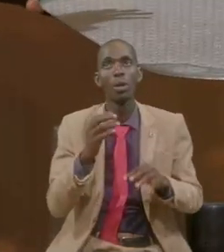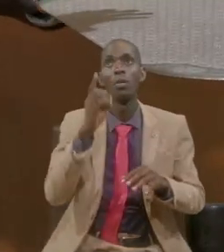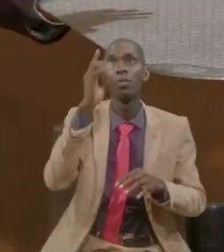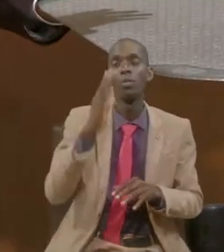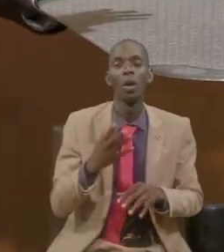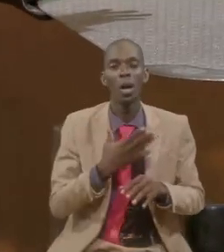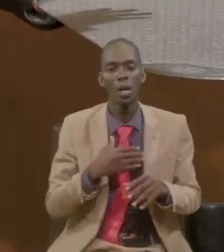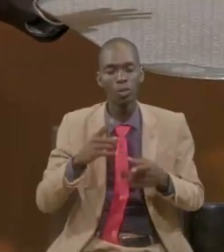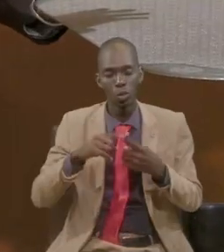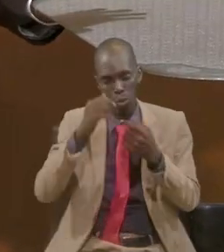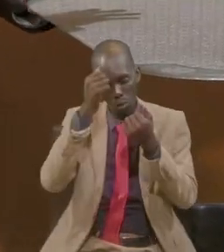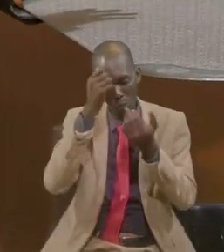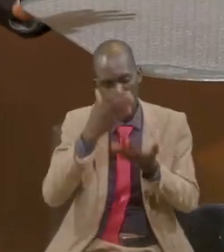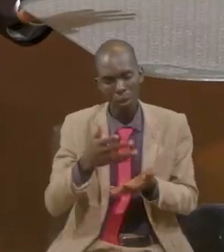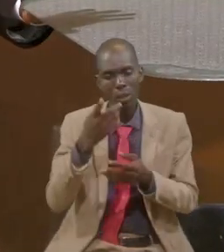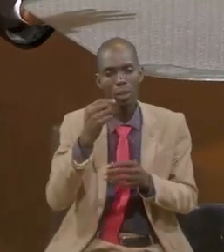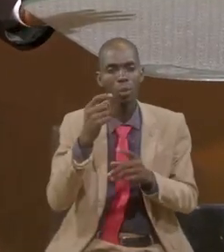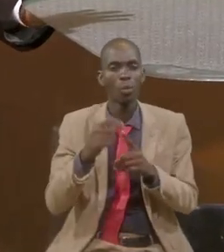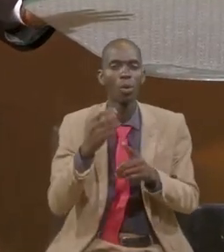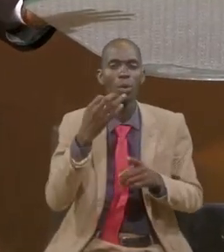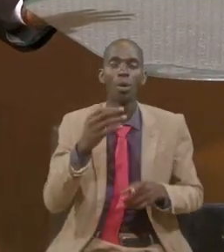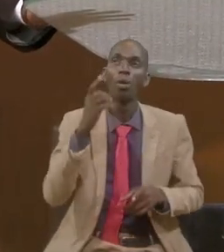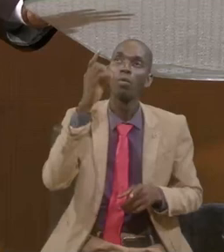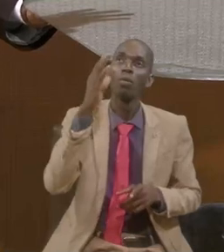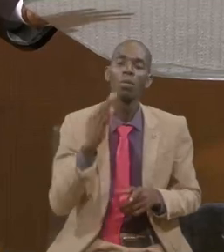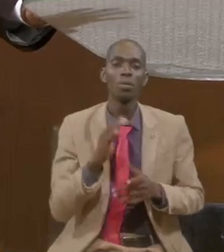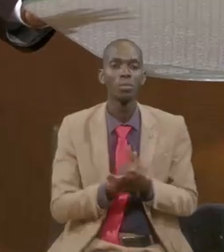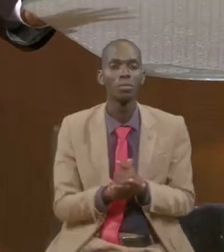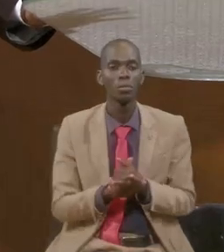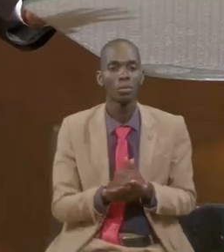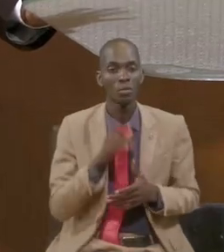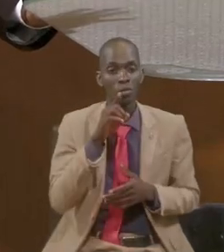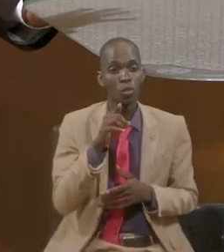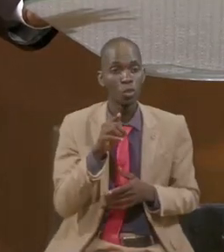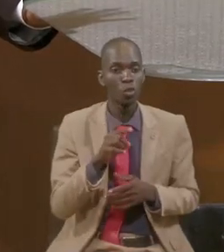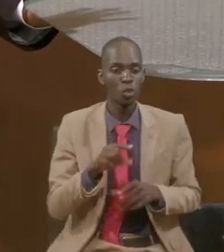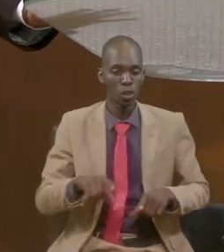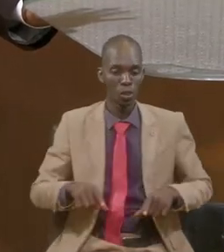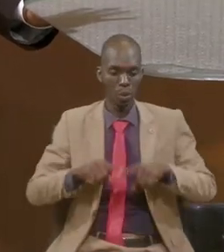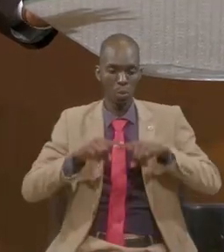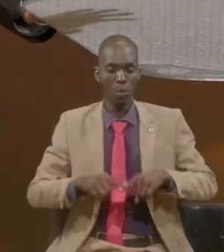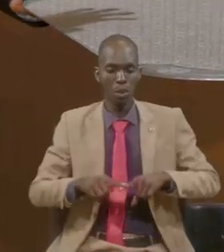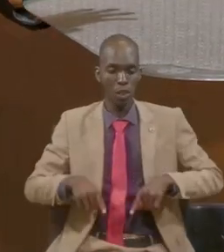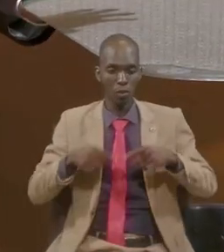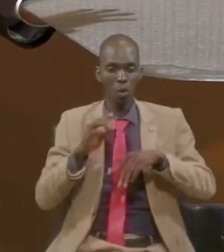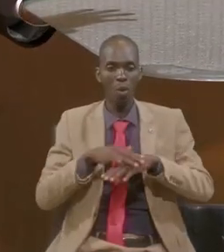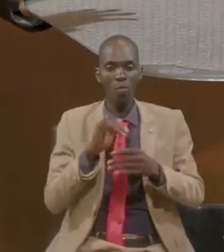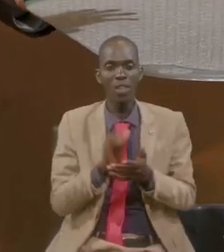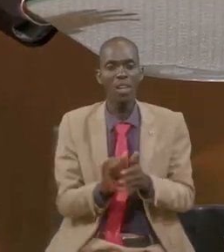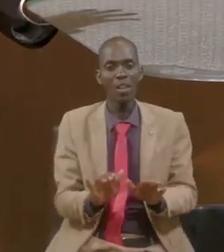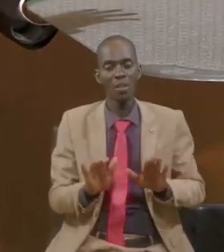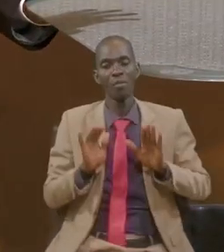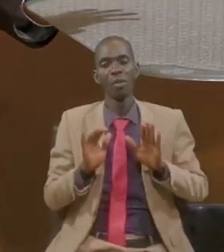de Dieu et d'obéir à la parole. Vous vivez sous la crainte. Lorsque vous êtes à vous-même, vous